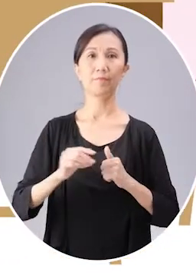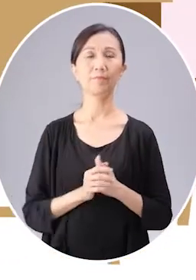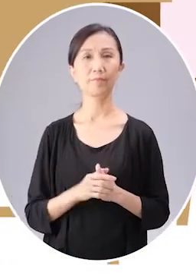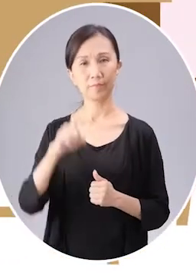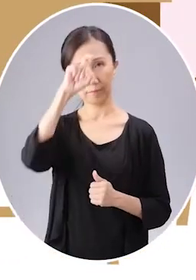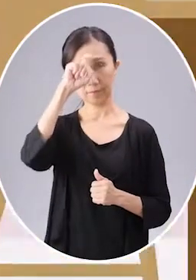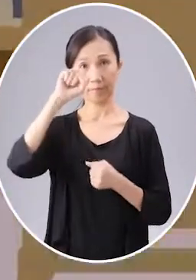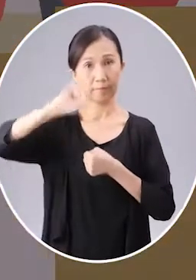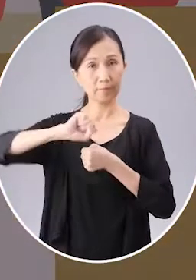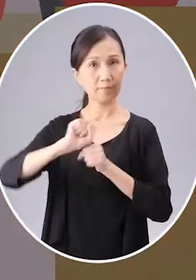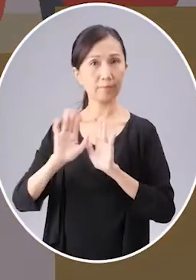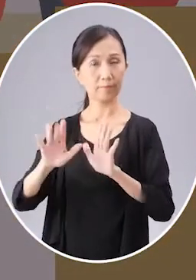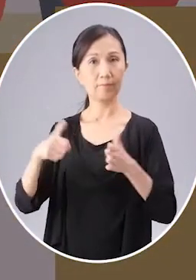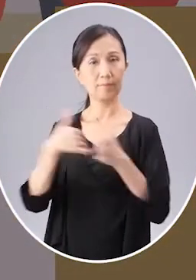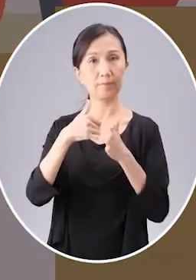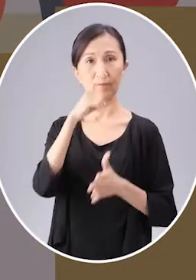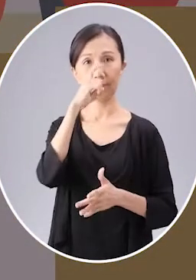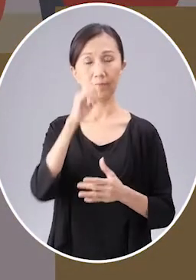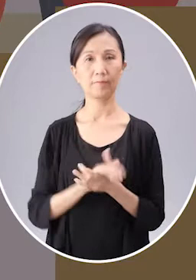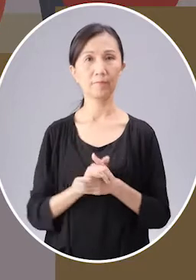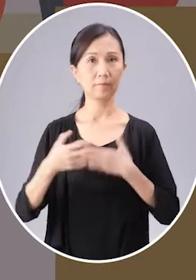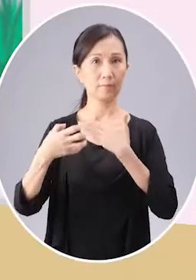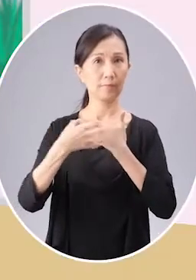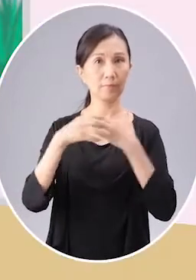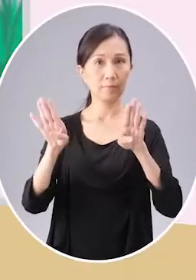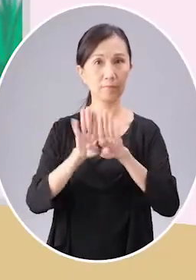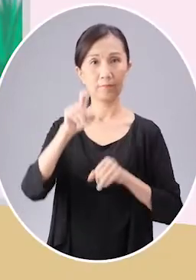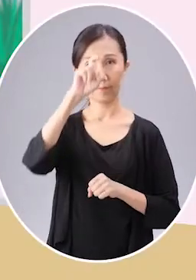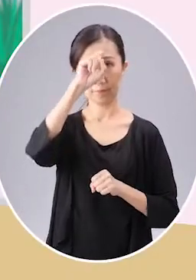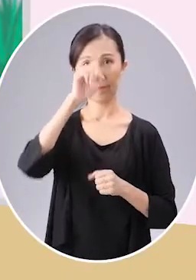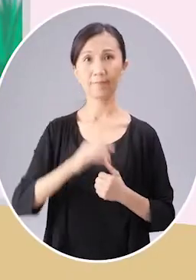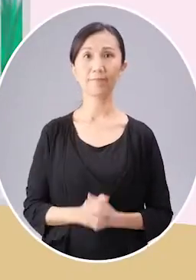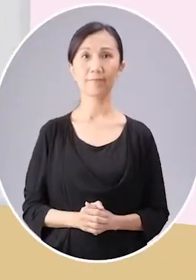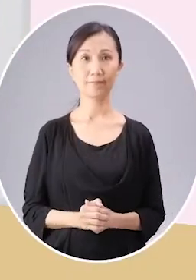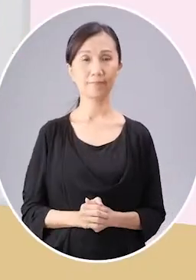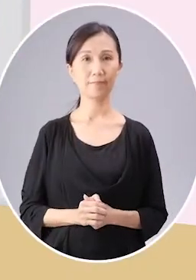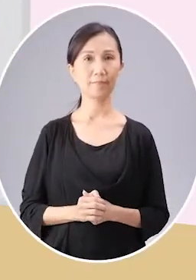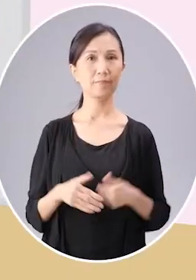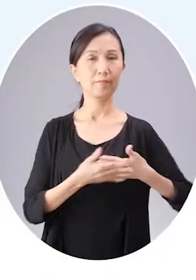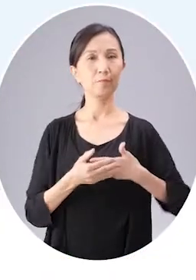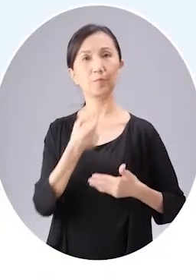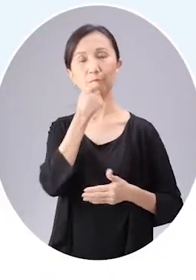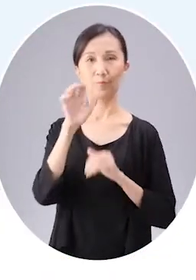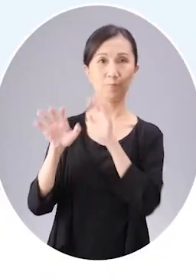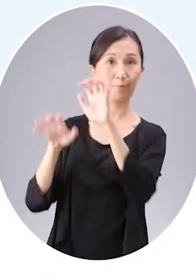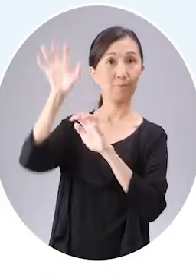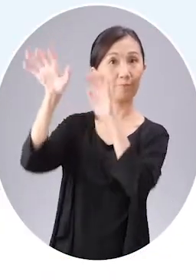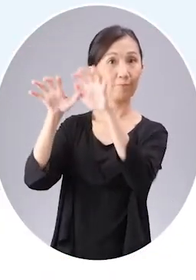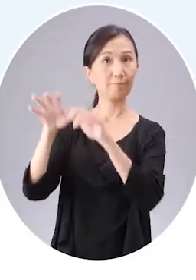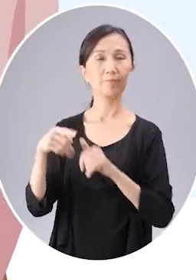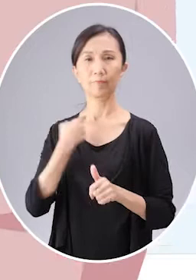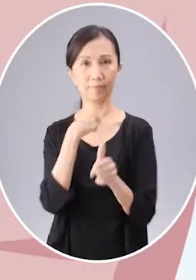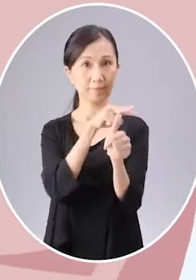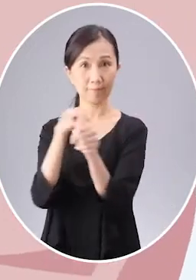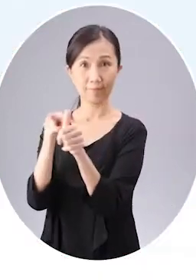咁高咁大，记住加防撞胶啊！露台记住闩门啊！阿 B 最中